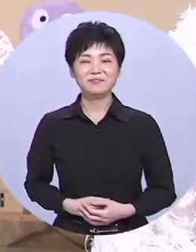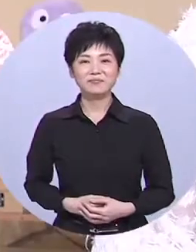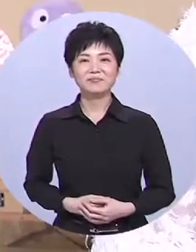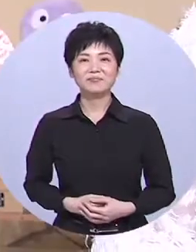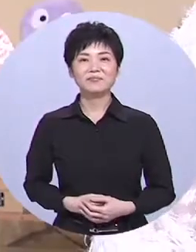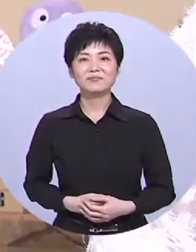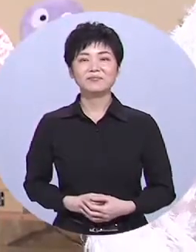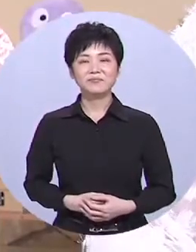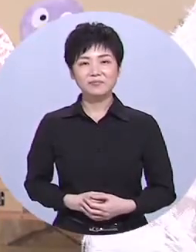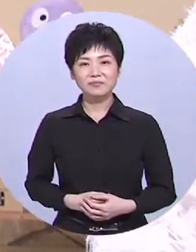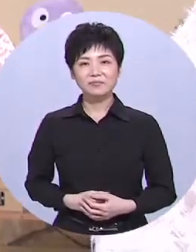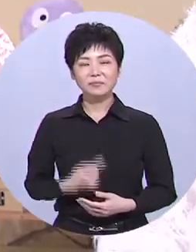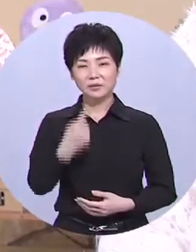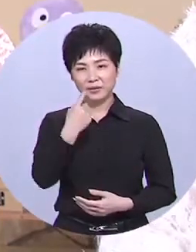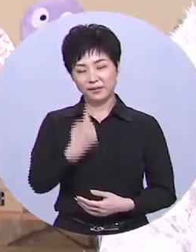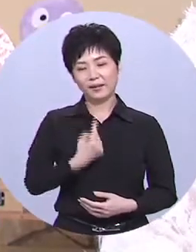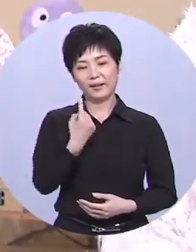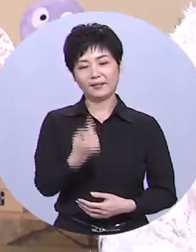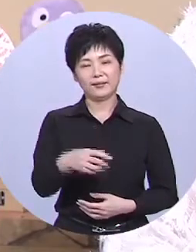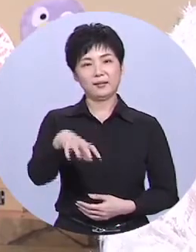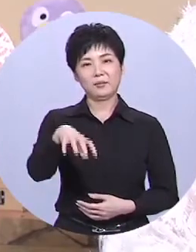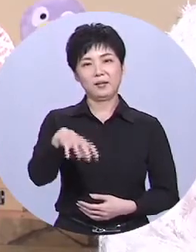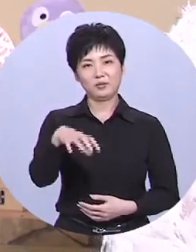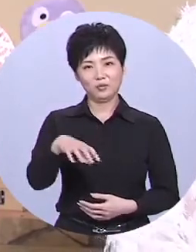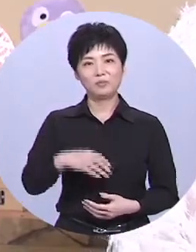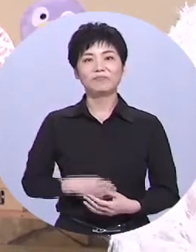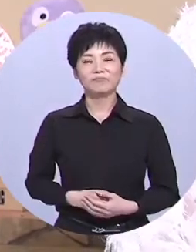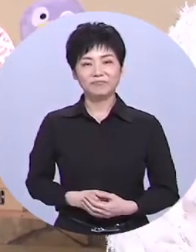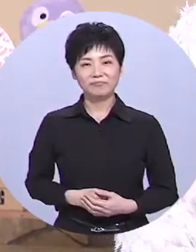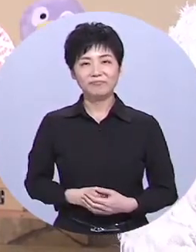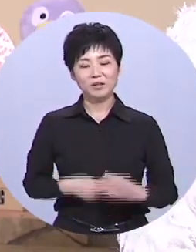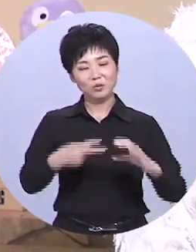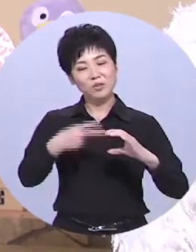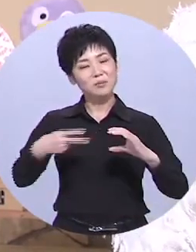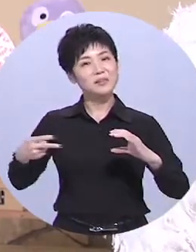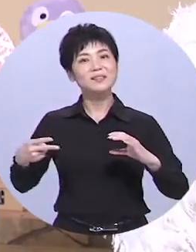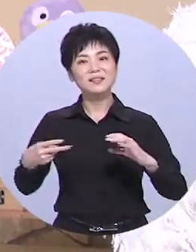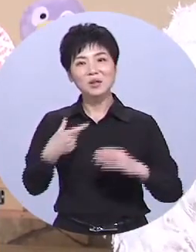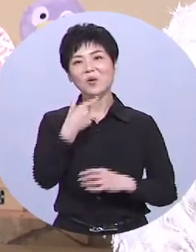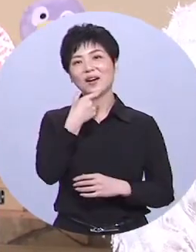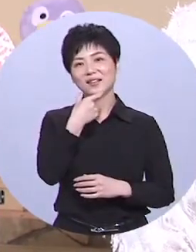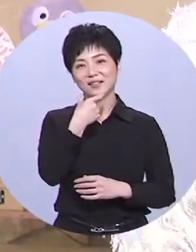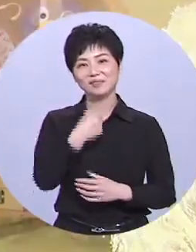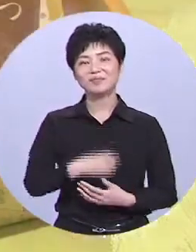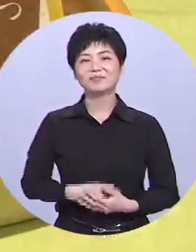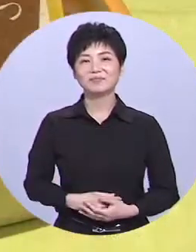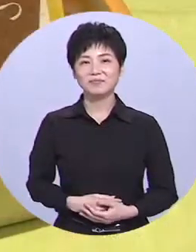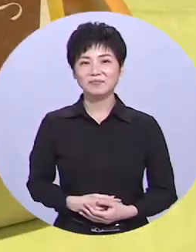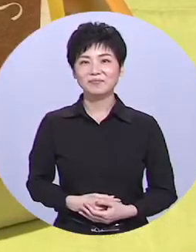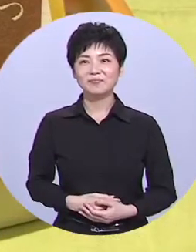い、今週のプレゼントは最初のコーナーで僕がお邪魔した富士見野市のお菓子です。